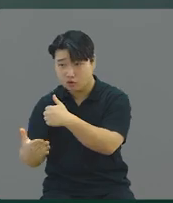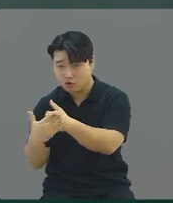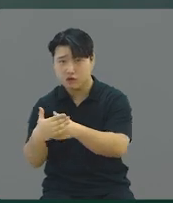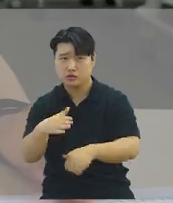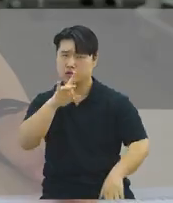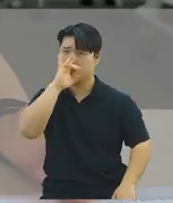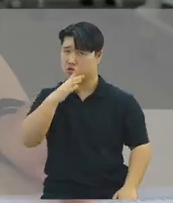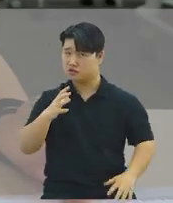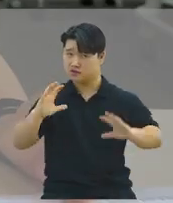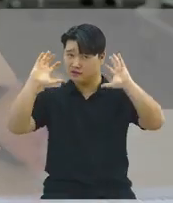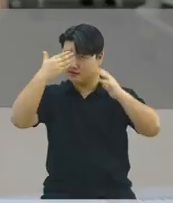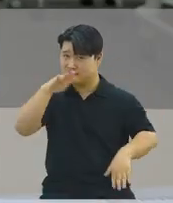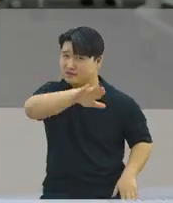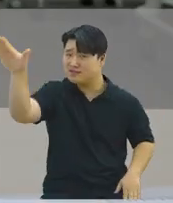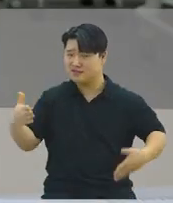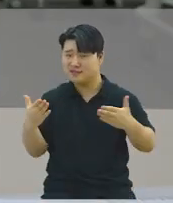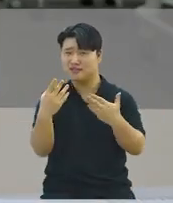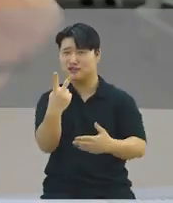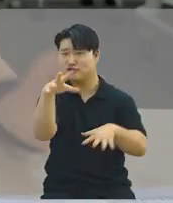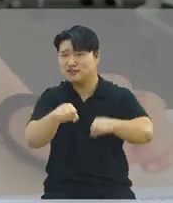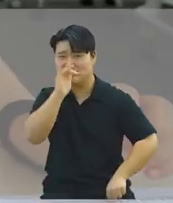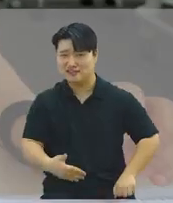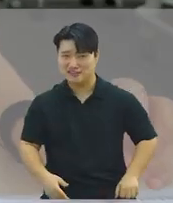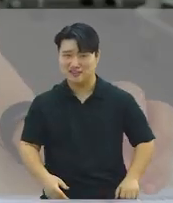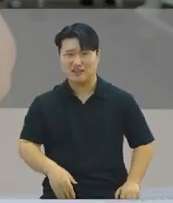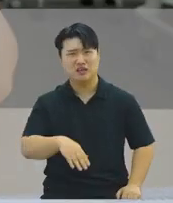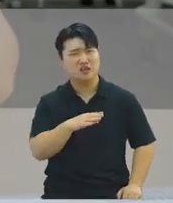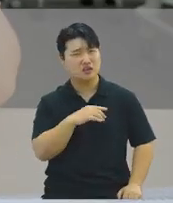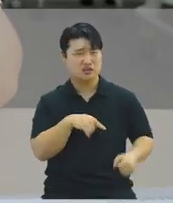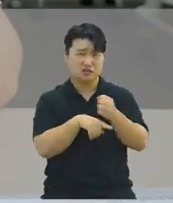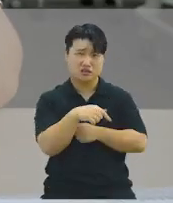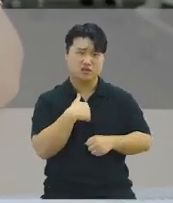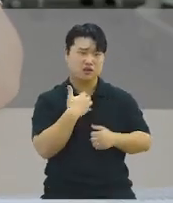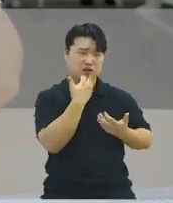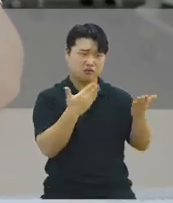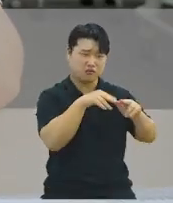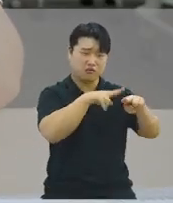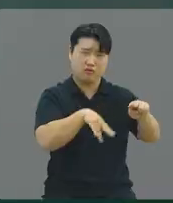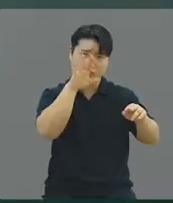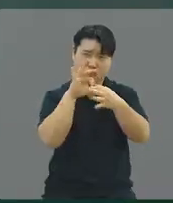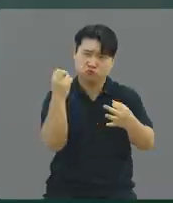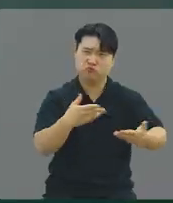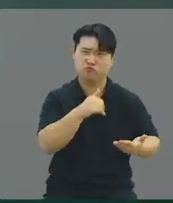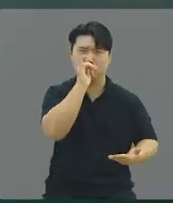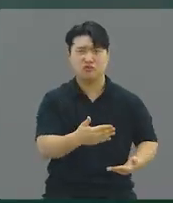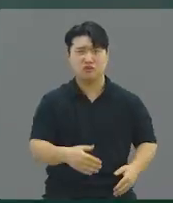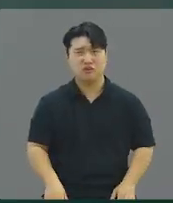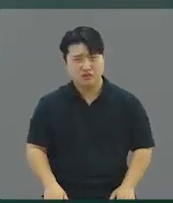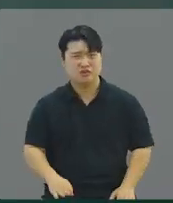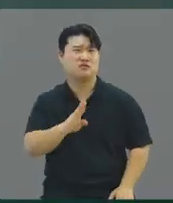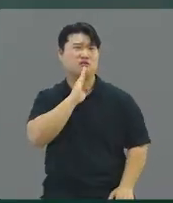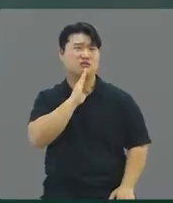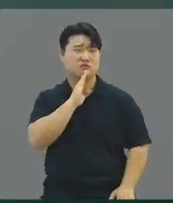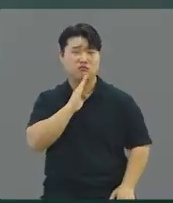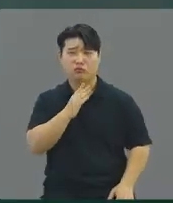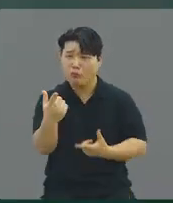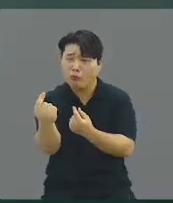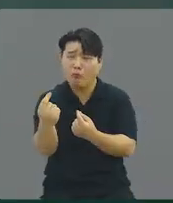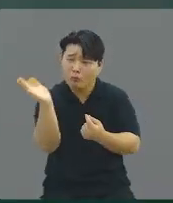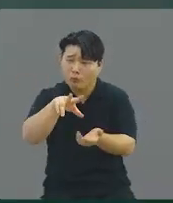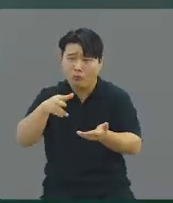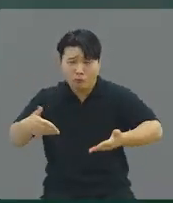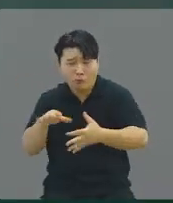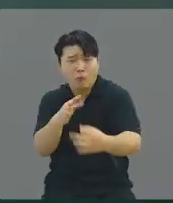시원치 않다면 젊은 놈이 투잡이라도 그냥 늙어서도 일을 해야 될 것 같아요. 물론 이제 말하신 것처럼